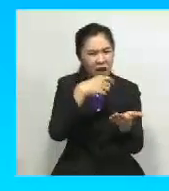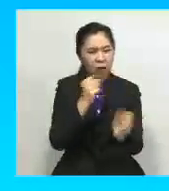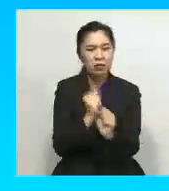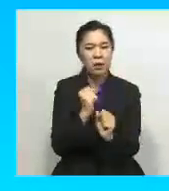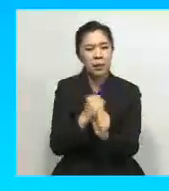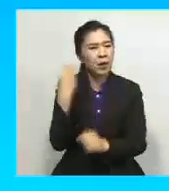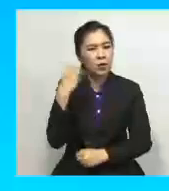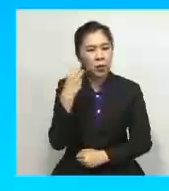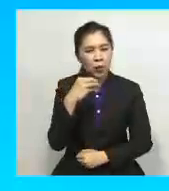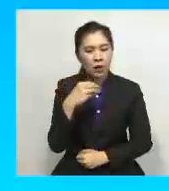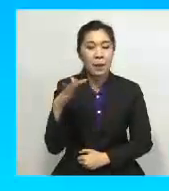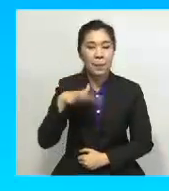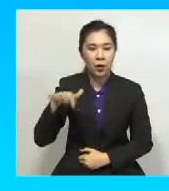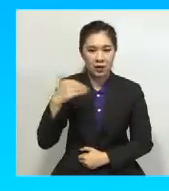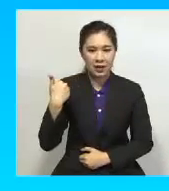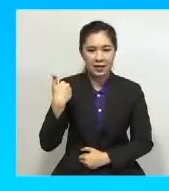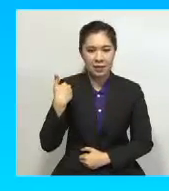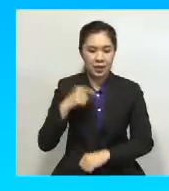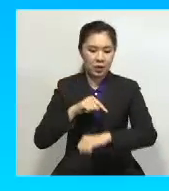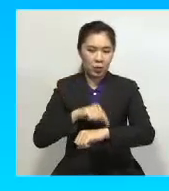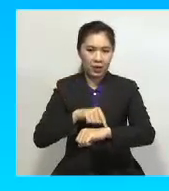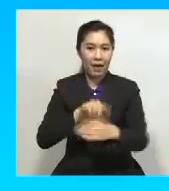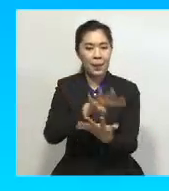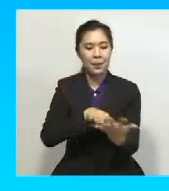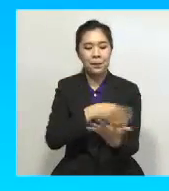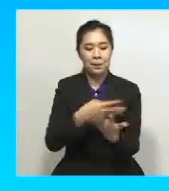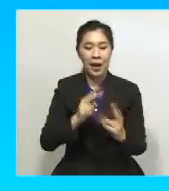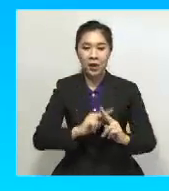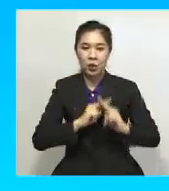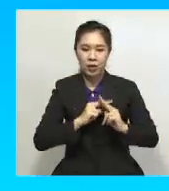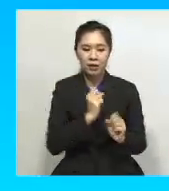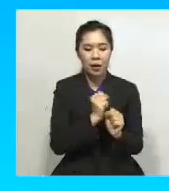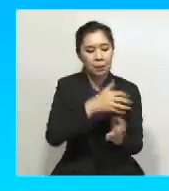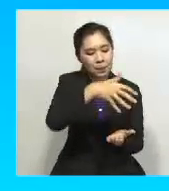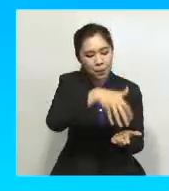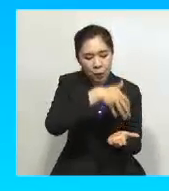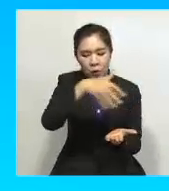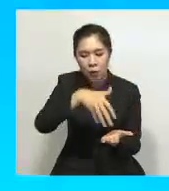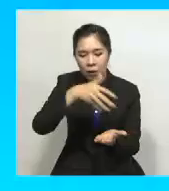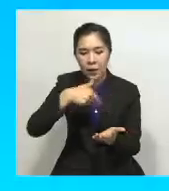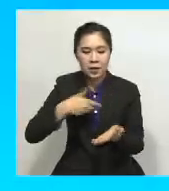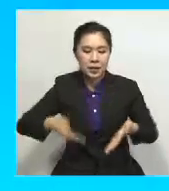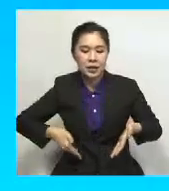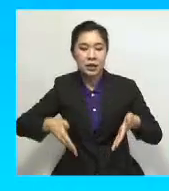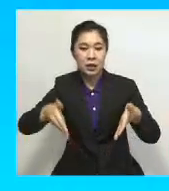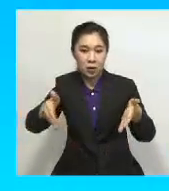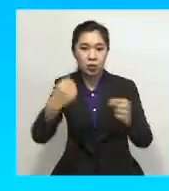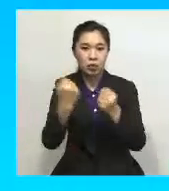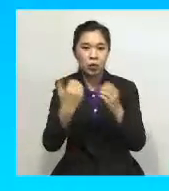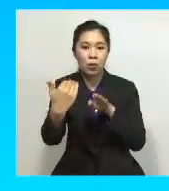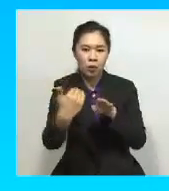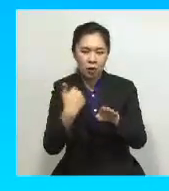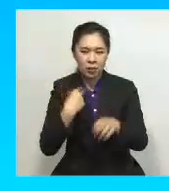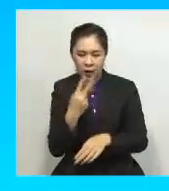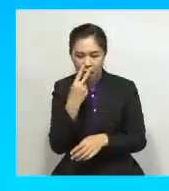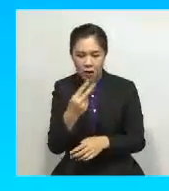ในแต่ละวันค่ะว่าปกติแล้วเนี่ยจะมีตารางเวลาในการทำความสะอาดเป็นรอบๆแต่ละรอบที่กวาดถนนและทางเท้าเนี่ยมักจะพบ